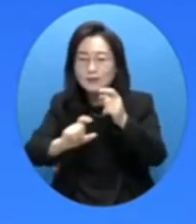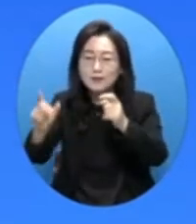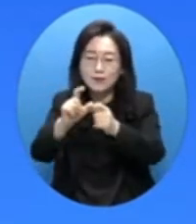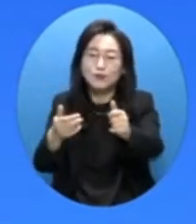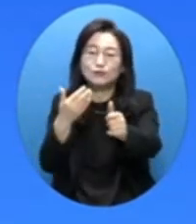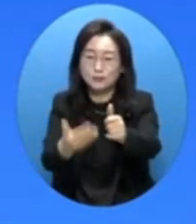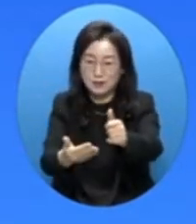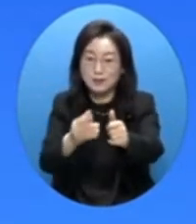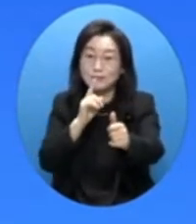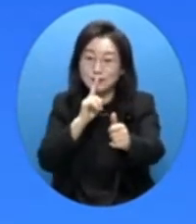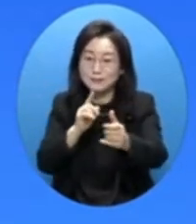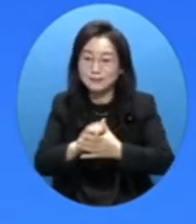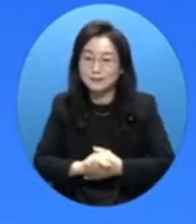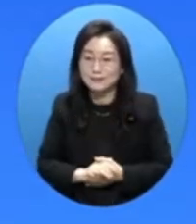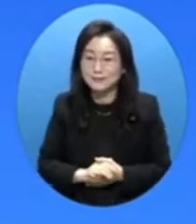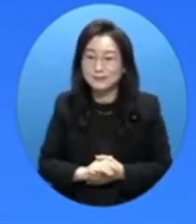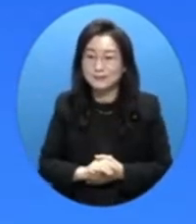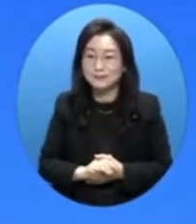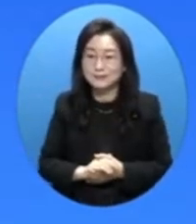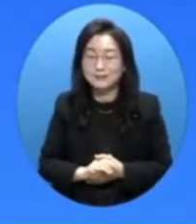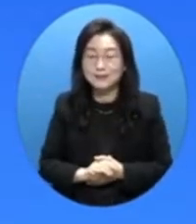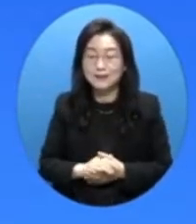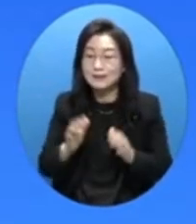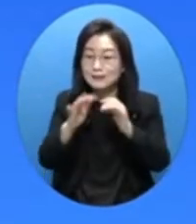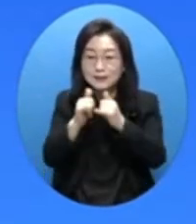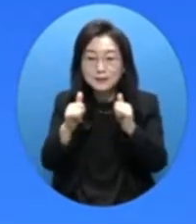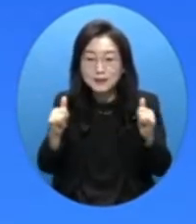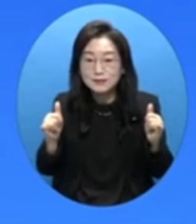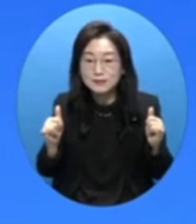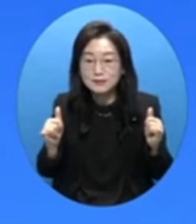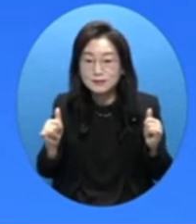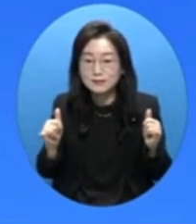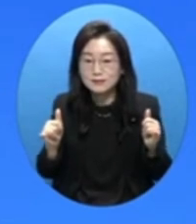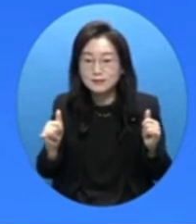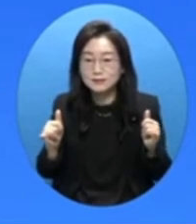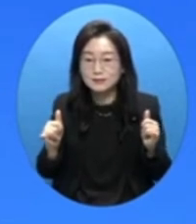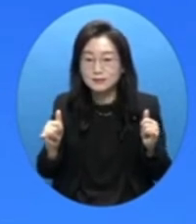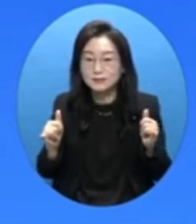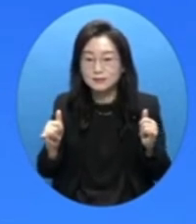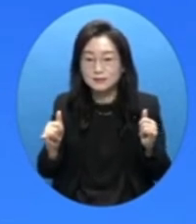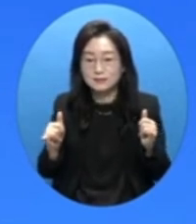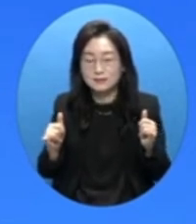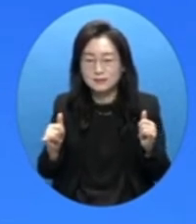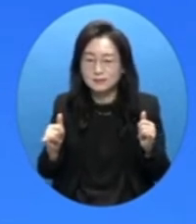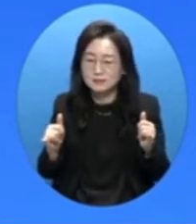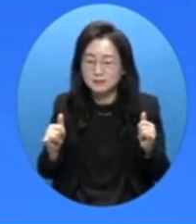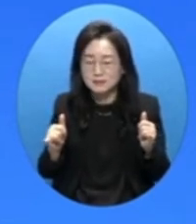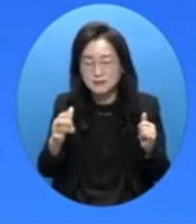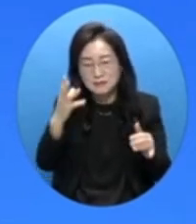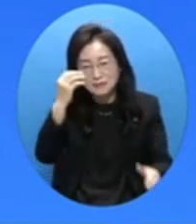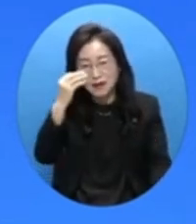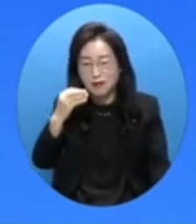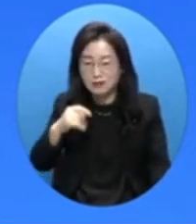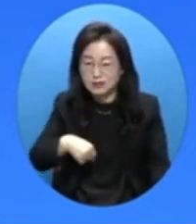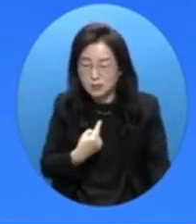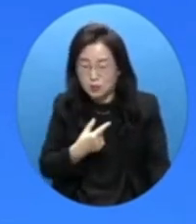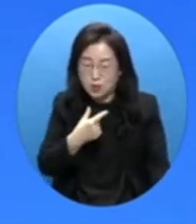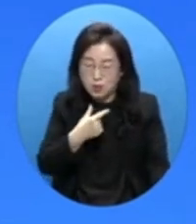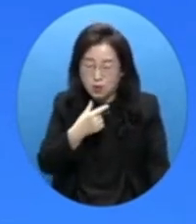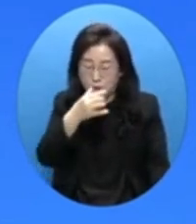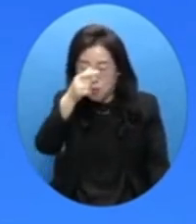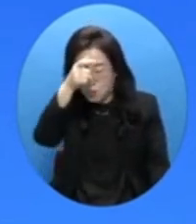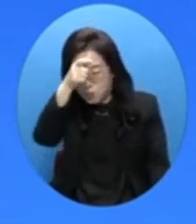주실 것이다 근데 사람들은 자꾸 자기 뜻대로 무엇인가를 하려고